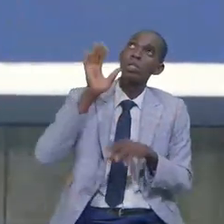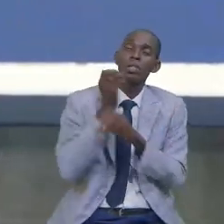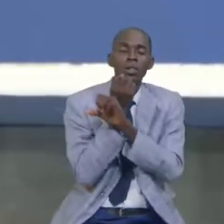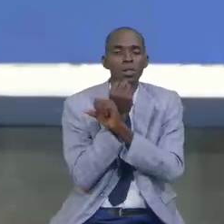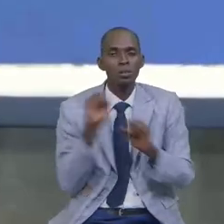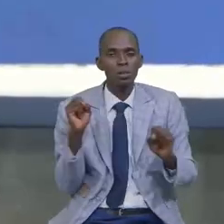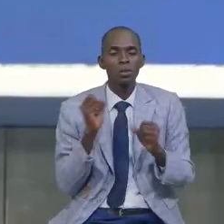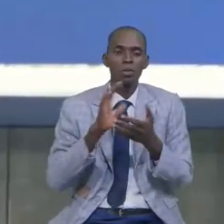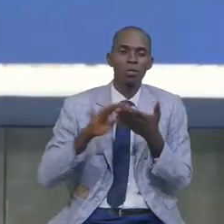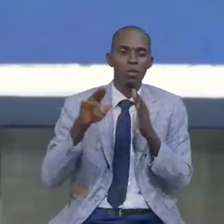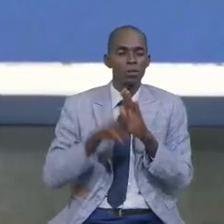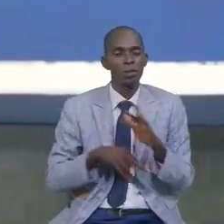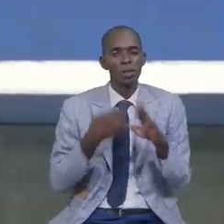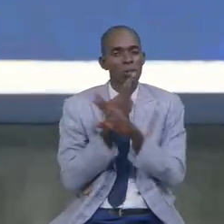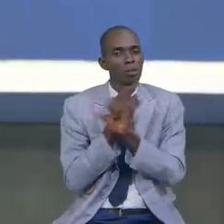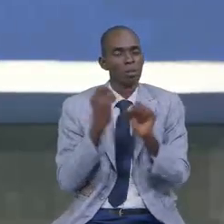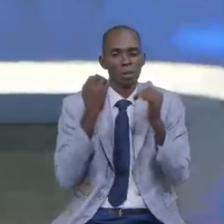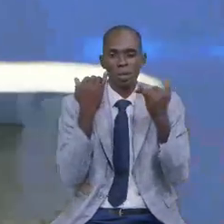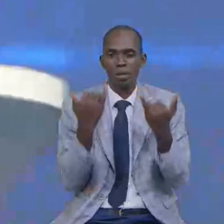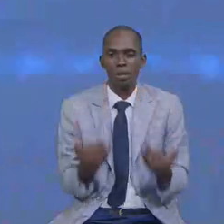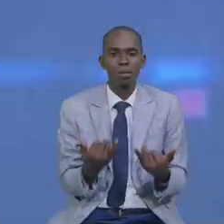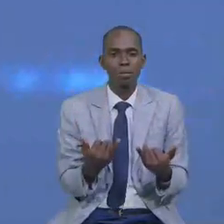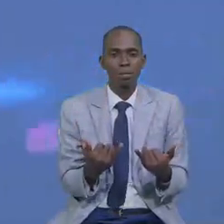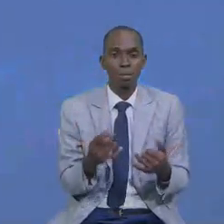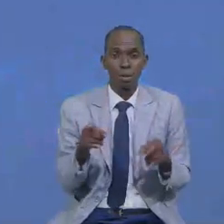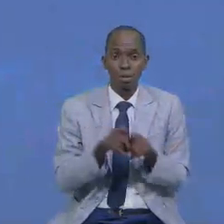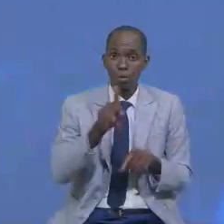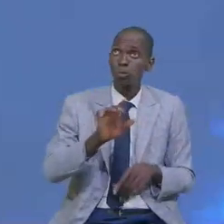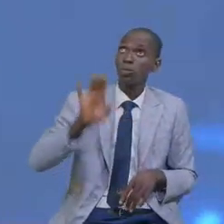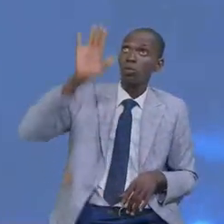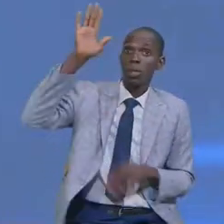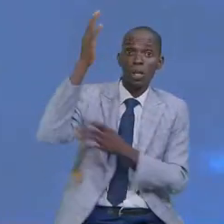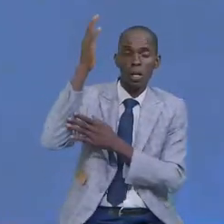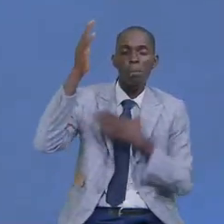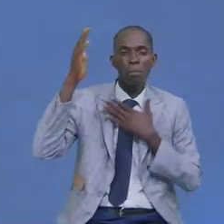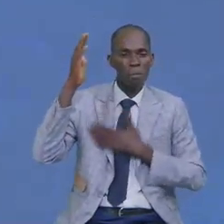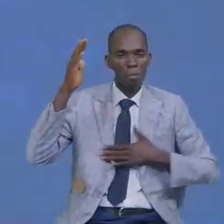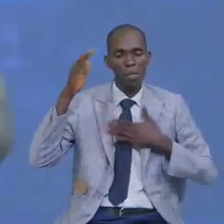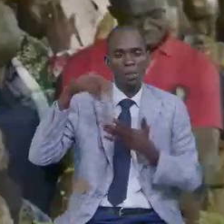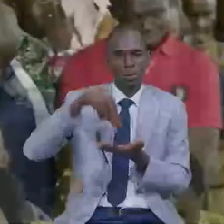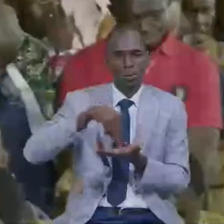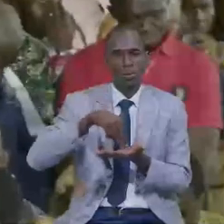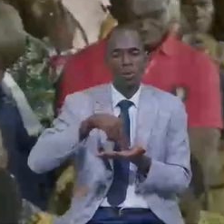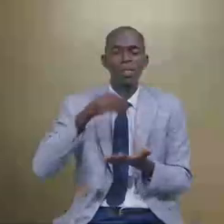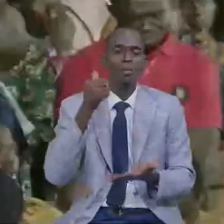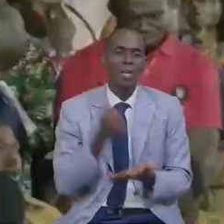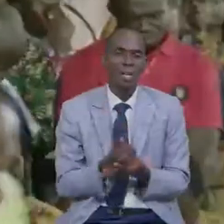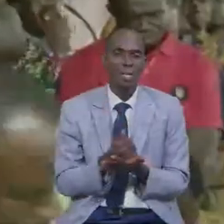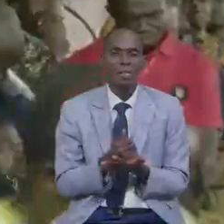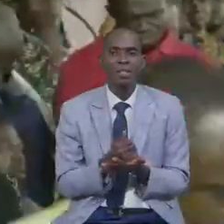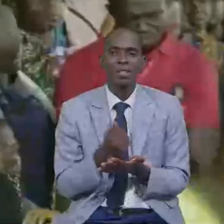cette rédemption maintenant. Comme tu lèves ta main, mets-toi debout s'il te plaît. Amen. Amen.